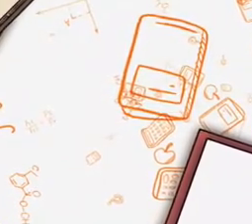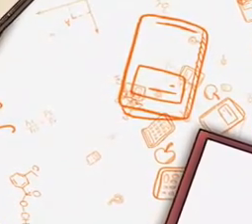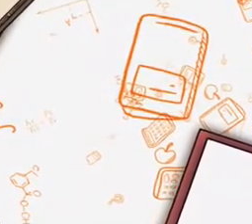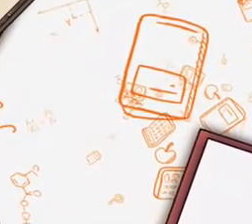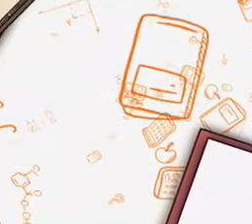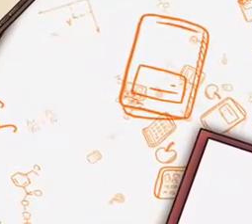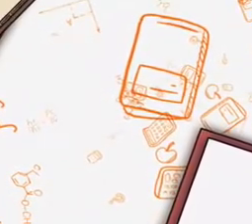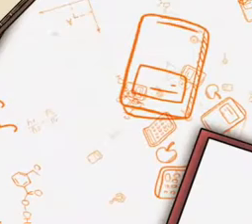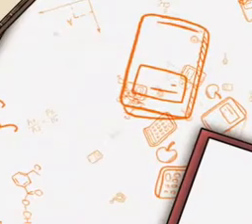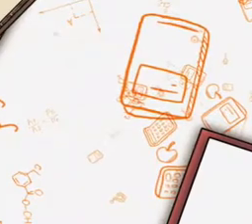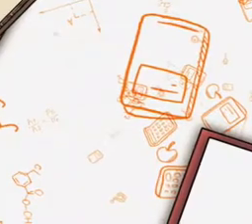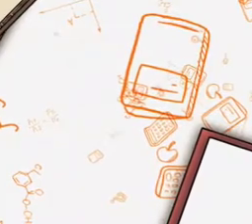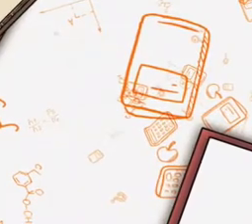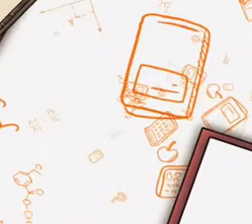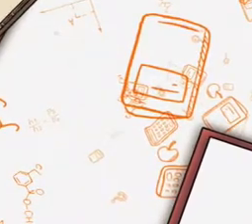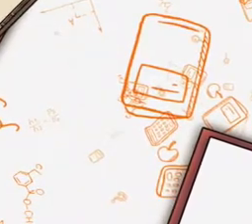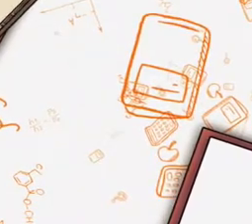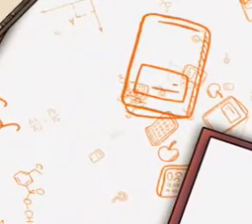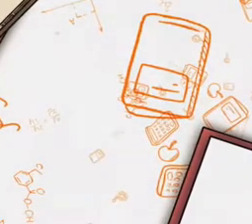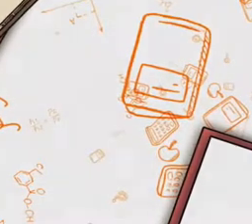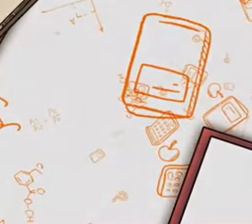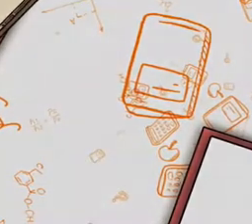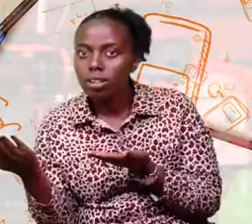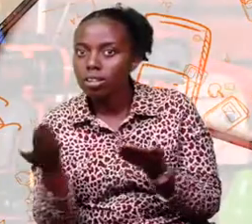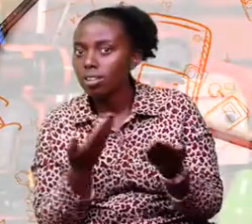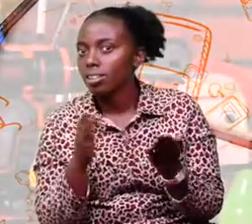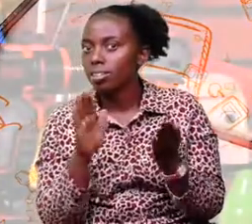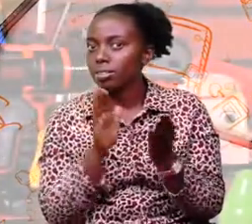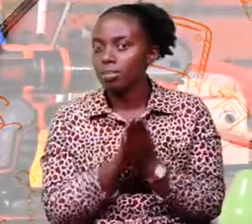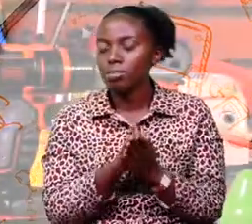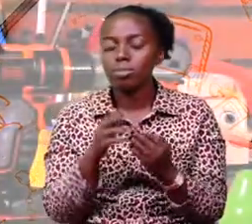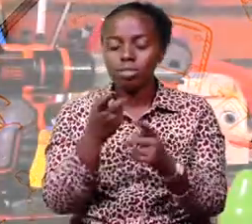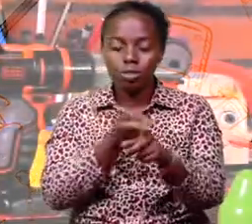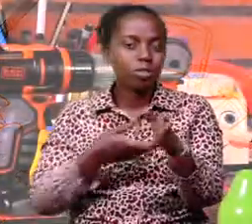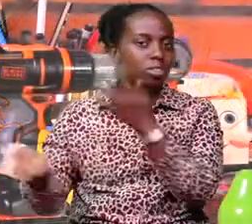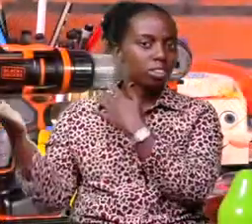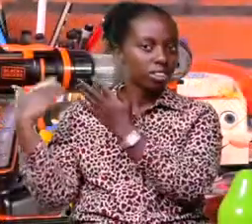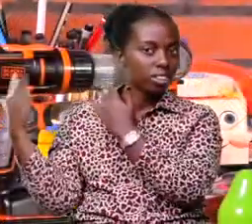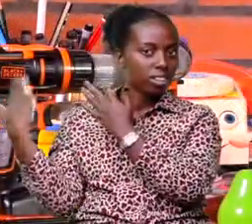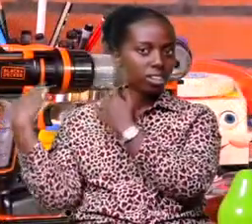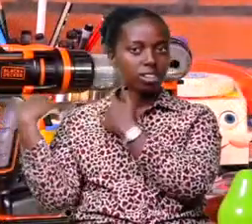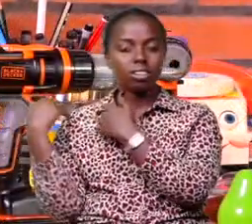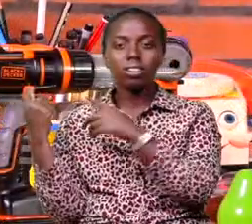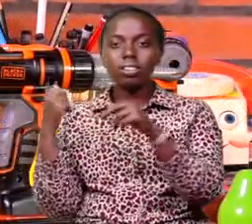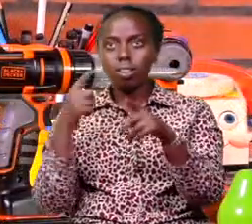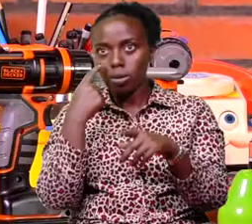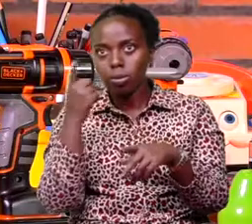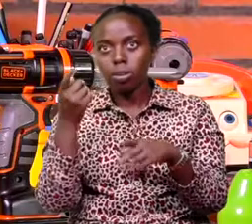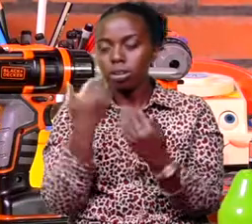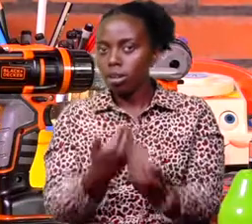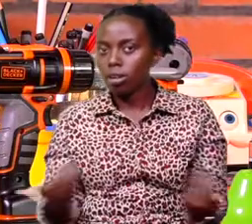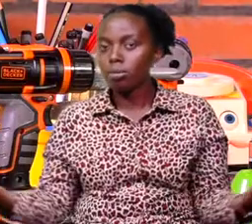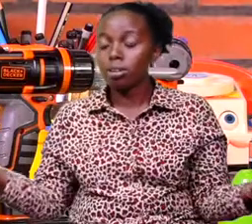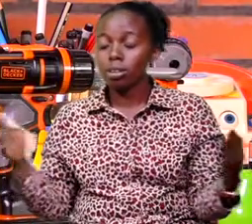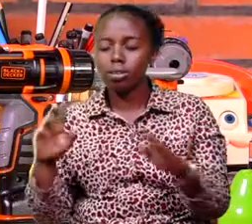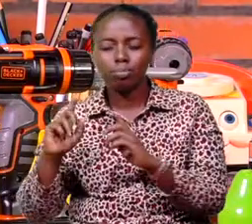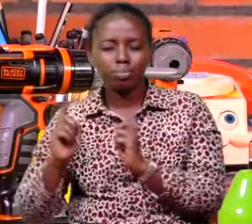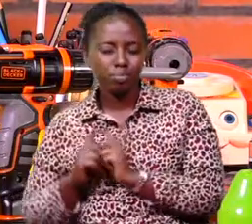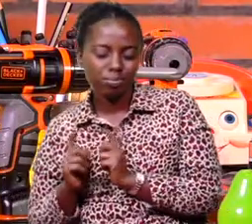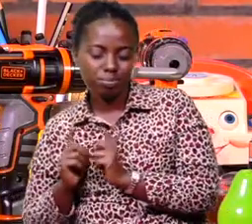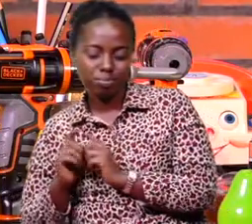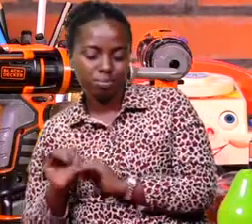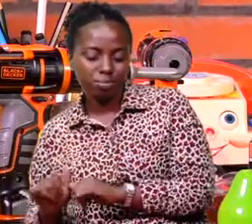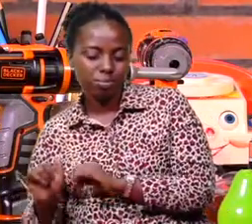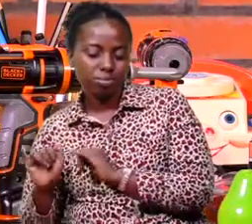Vachera, wasanga gavana bikuse, Rwanda buku mobili viraje, fata